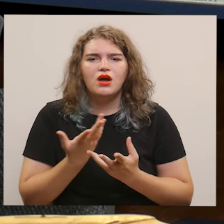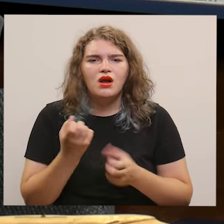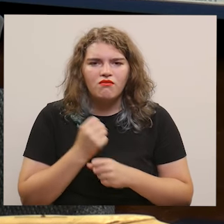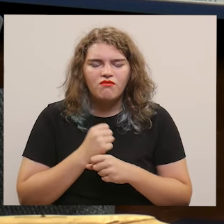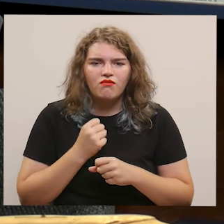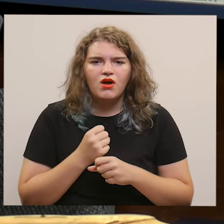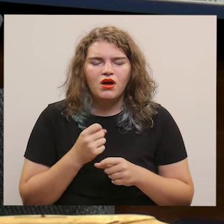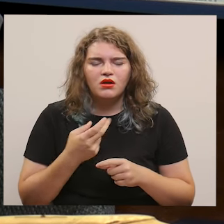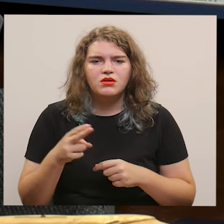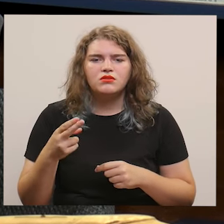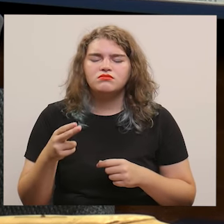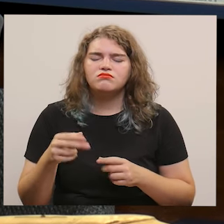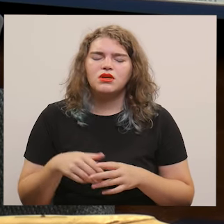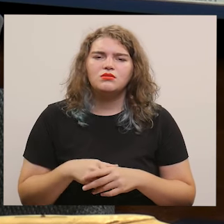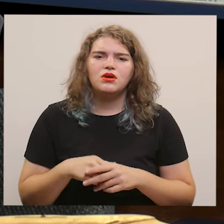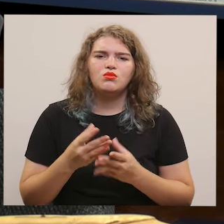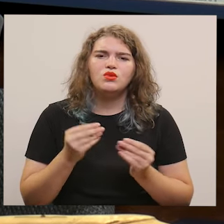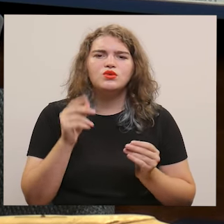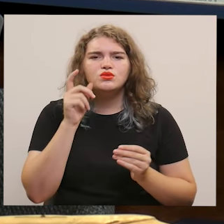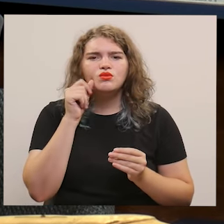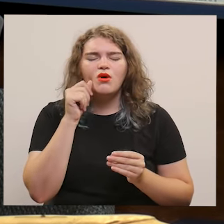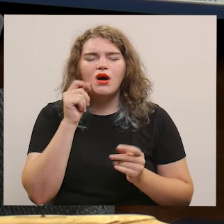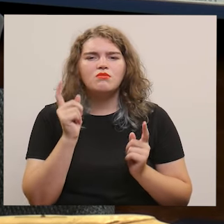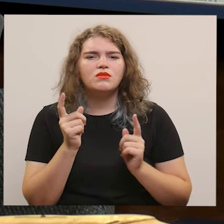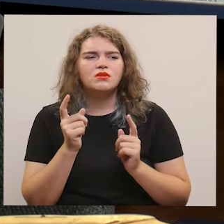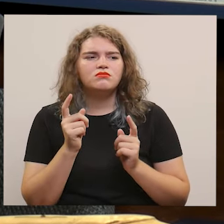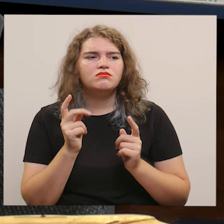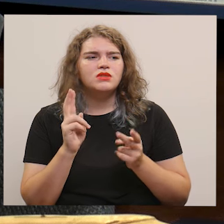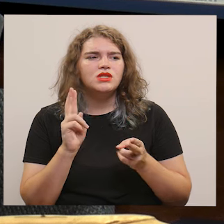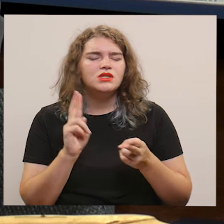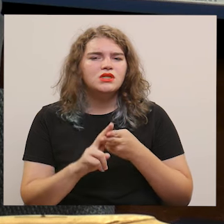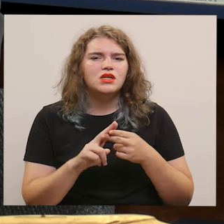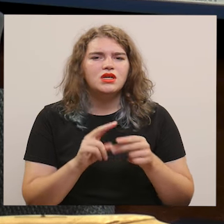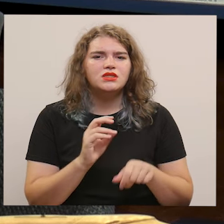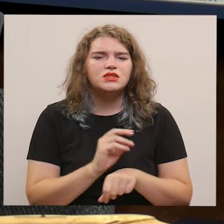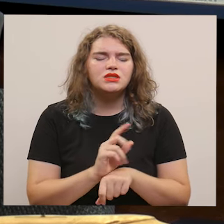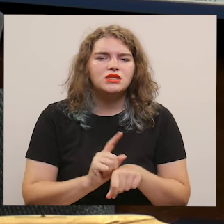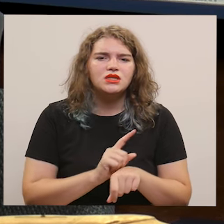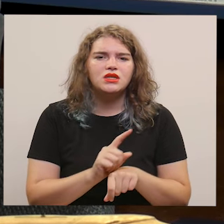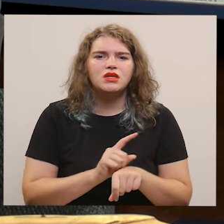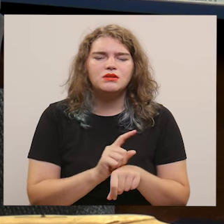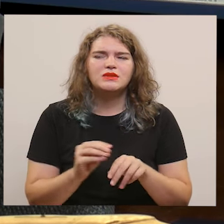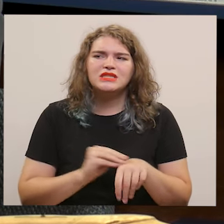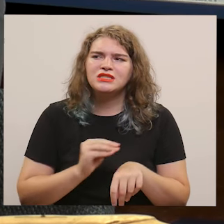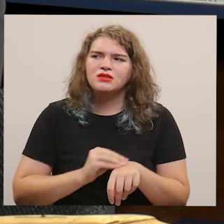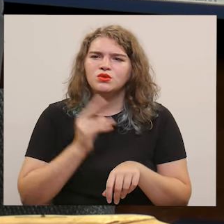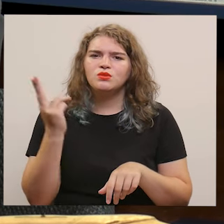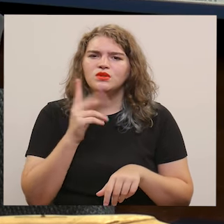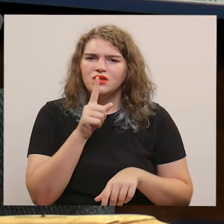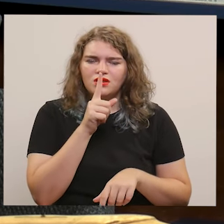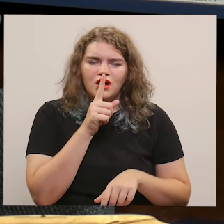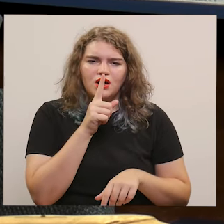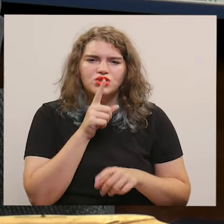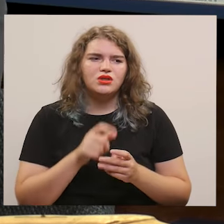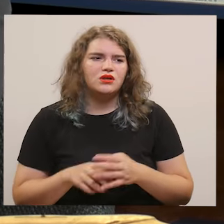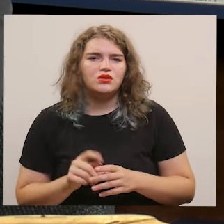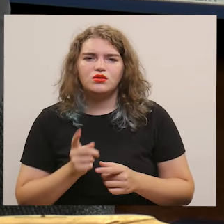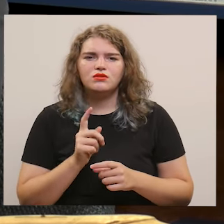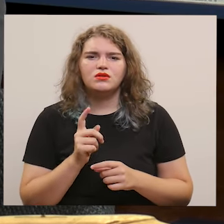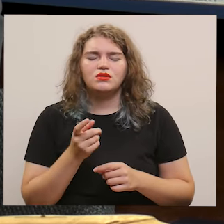că foarte mulți oameni se confruntă cu situația aceasta în care au sentimentul că Dumnezeu tace, că Dumnezeu